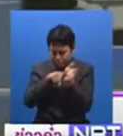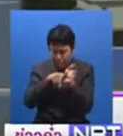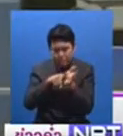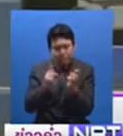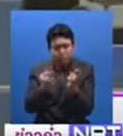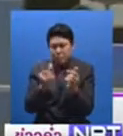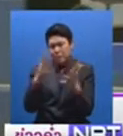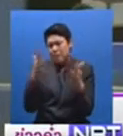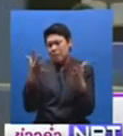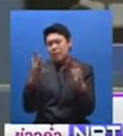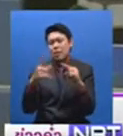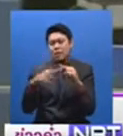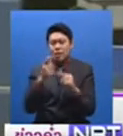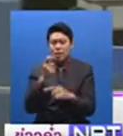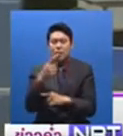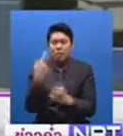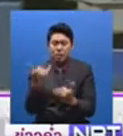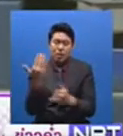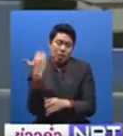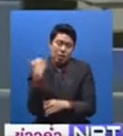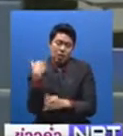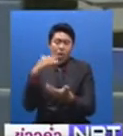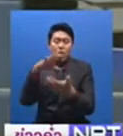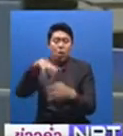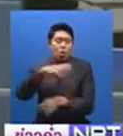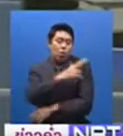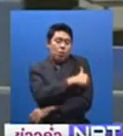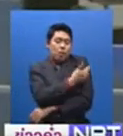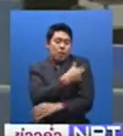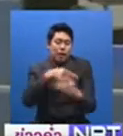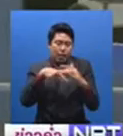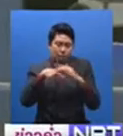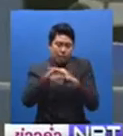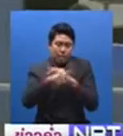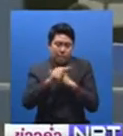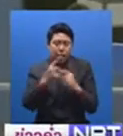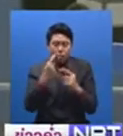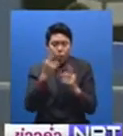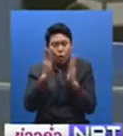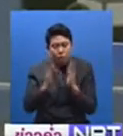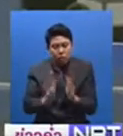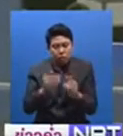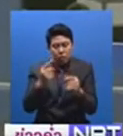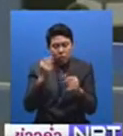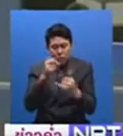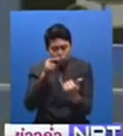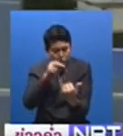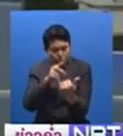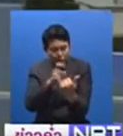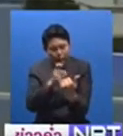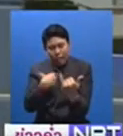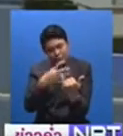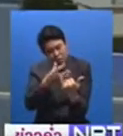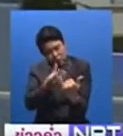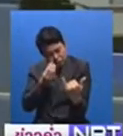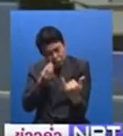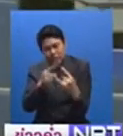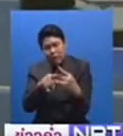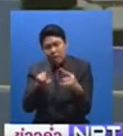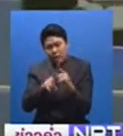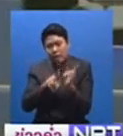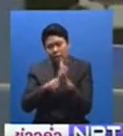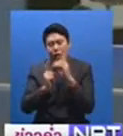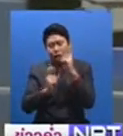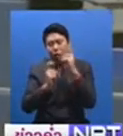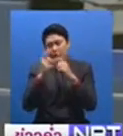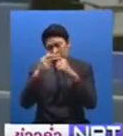อีโบล่าแต่ระหว่างนี้ทางโรงพยาบาลป่าตองยังเฝ้าระวังอาการของเจ้าหน้าที่และผู้ที่เคยสัมผัสกับผู้เสียชีวิตซึ่งนับเป็นกลุ่มเสี่ง